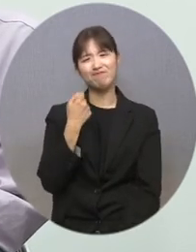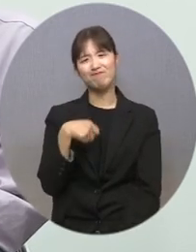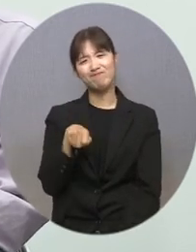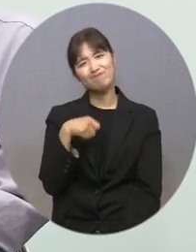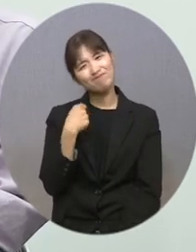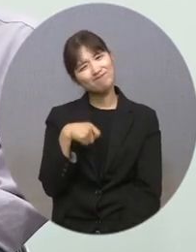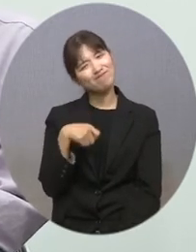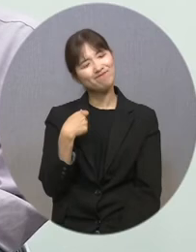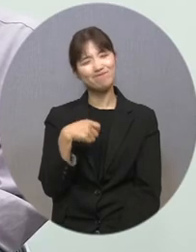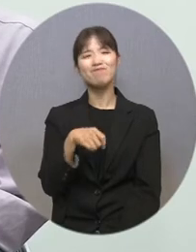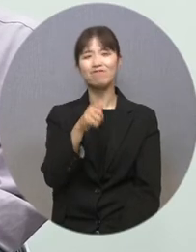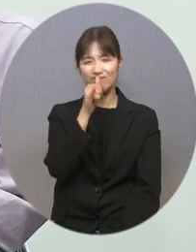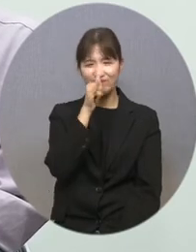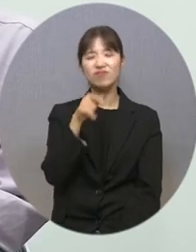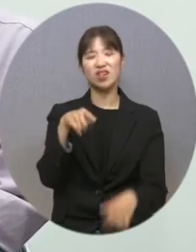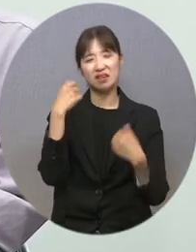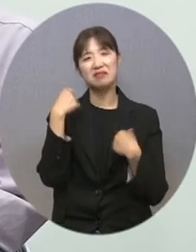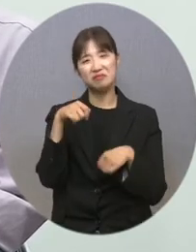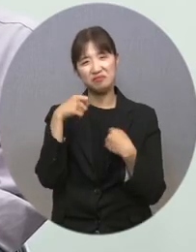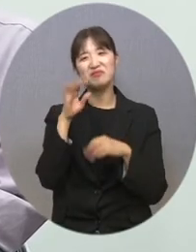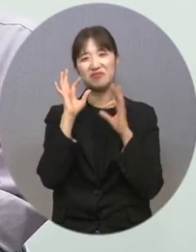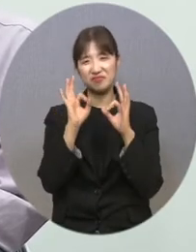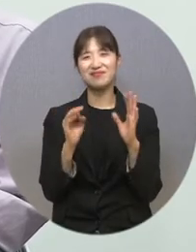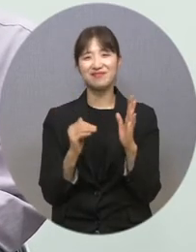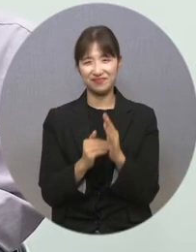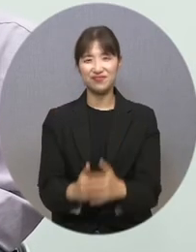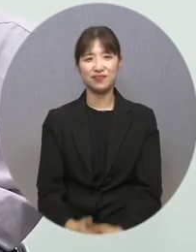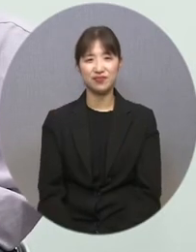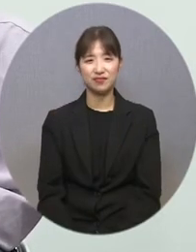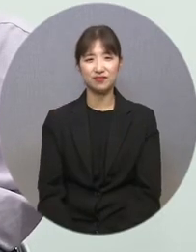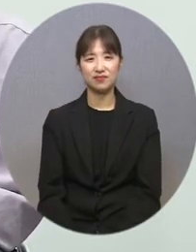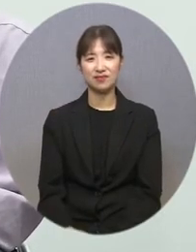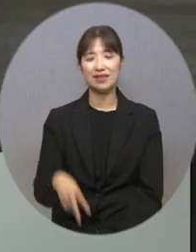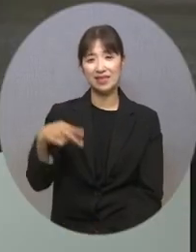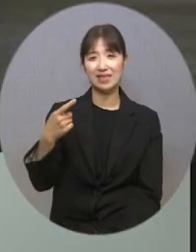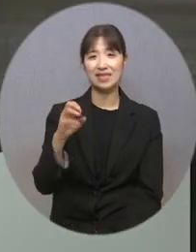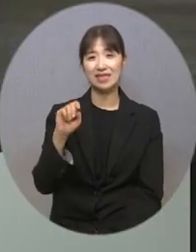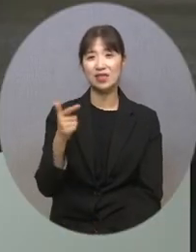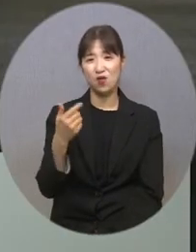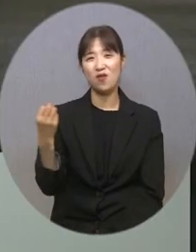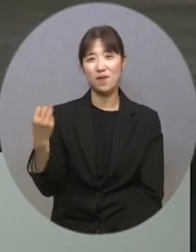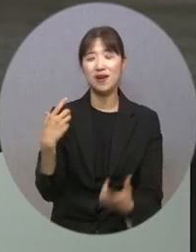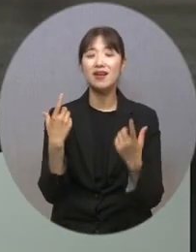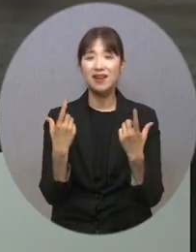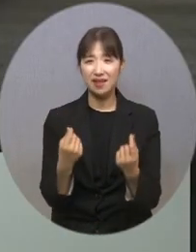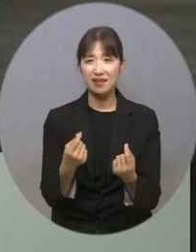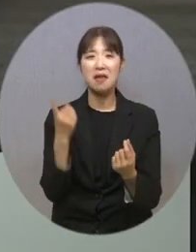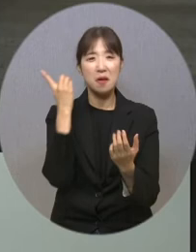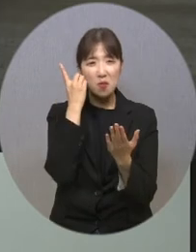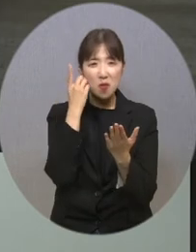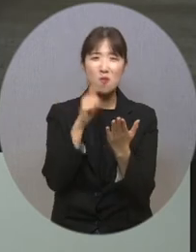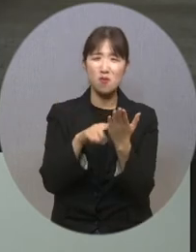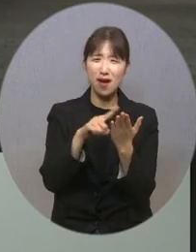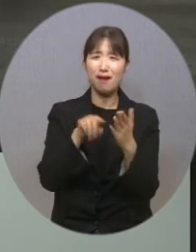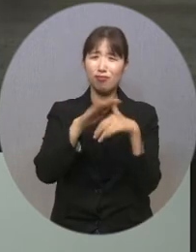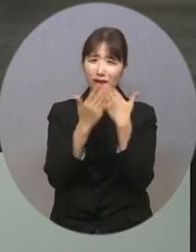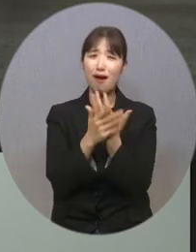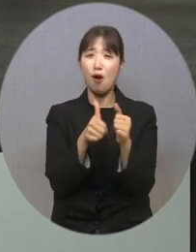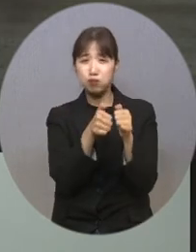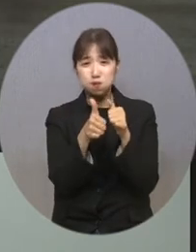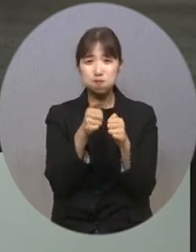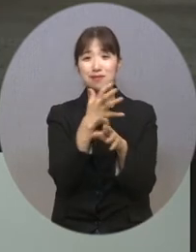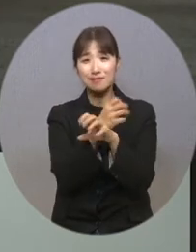음운의 가지고 공간의 봤습니다 그 순간 님도 얘기 해 주셨지만 이게 모바일이나 요즘 모바일 다 예매